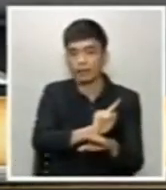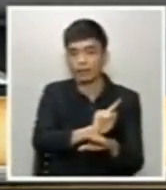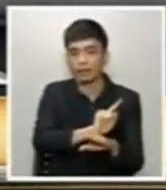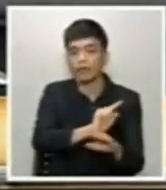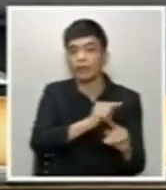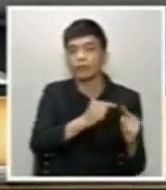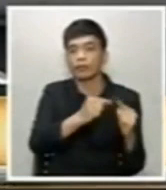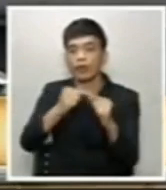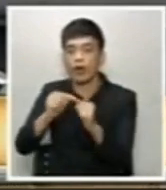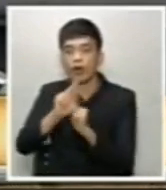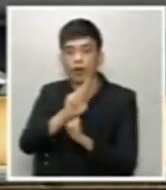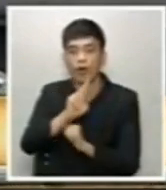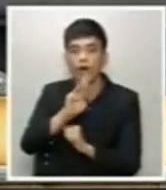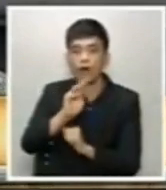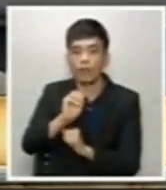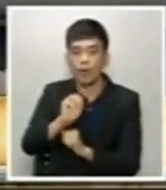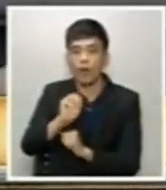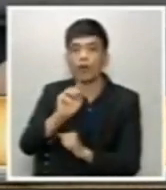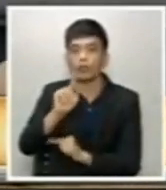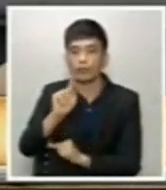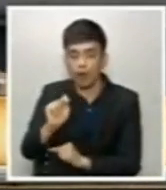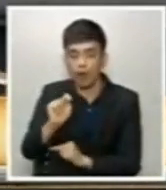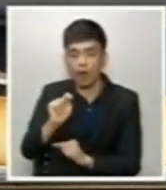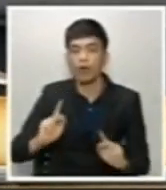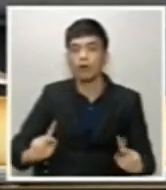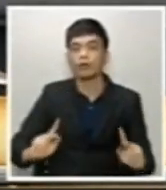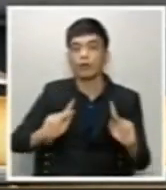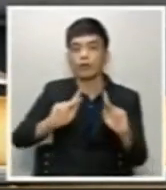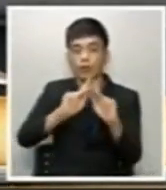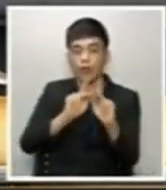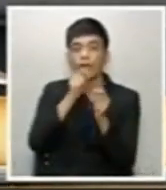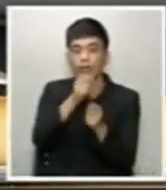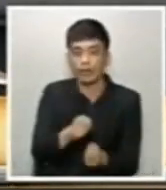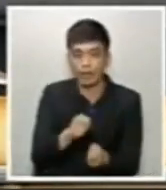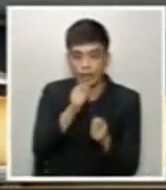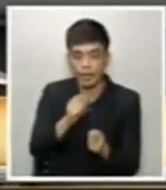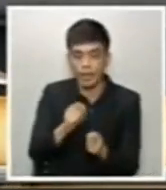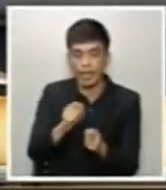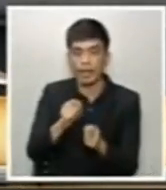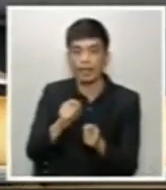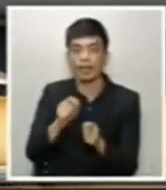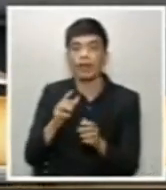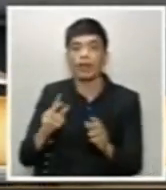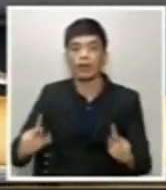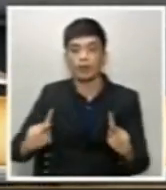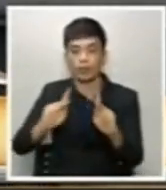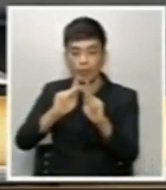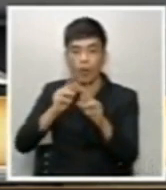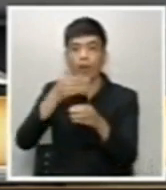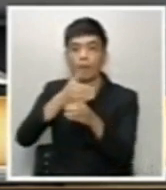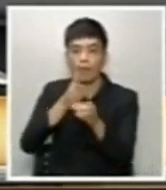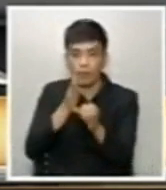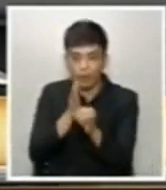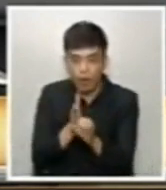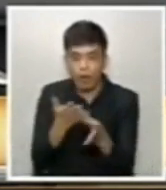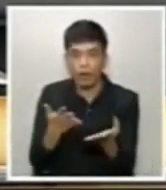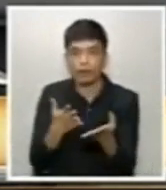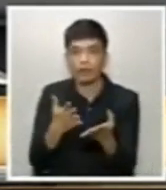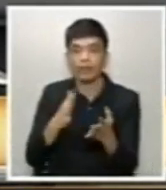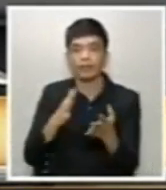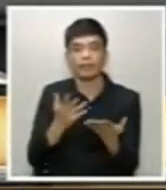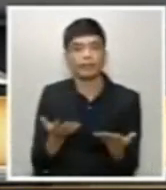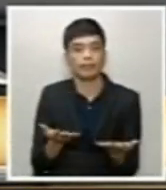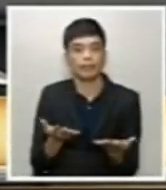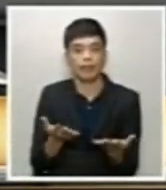รและสหกรณ์รวมถึงกรมชลประทานนะครับได้มีแผนงานการดำเนินการโครงการ